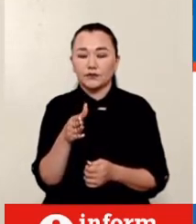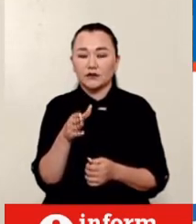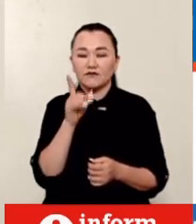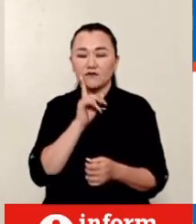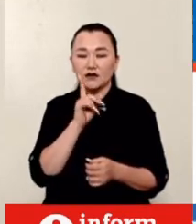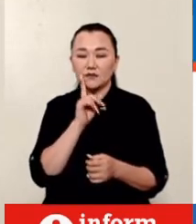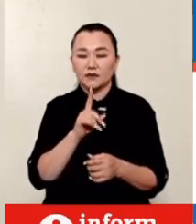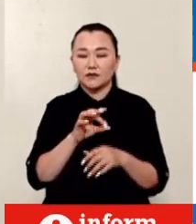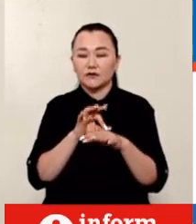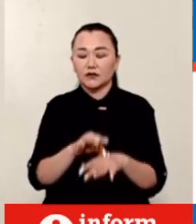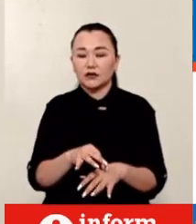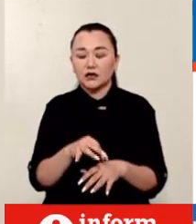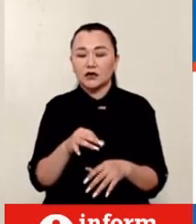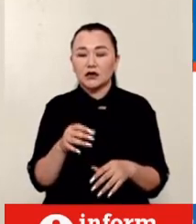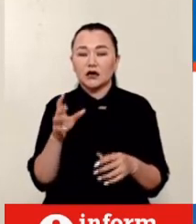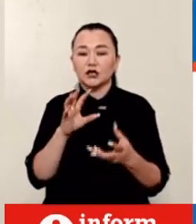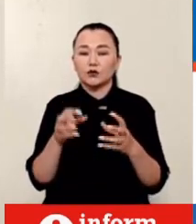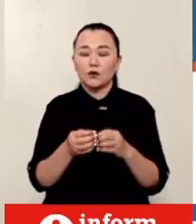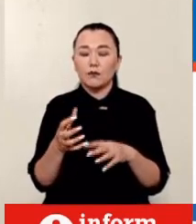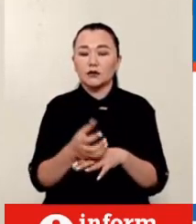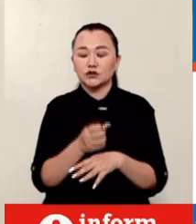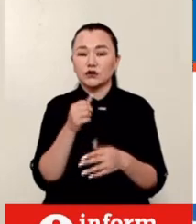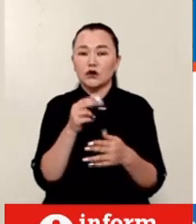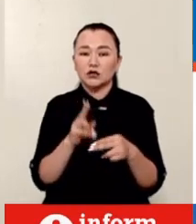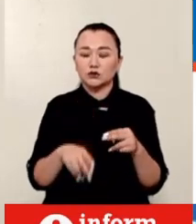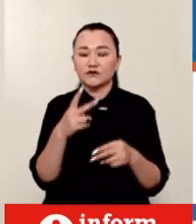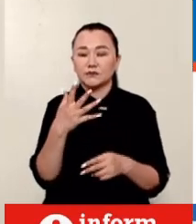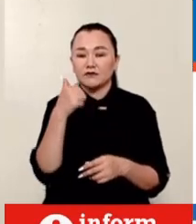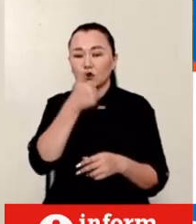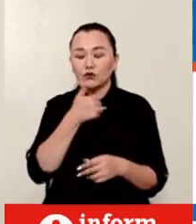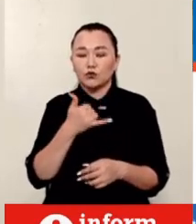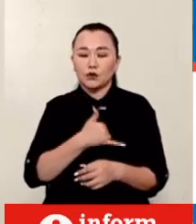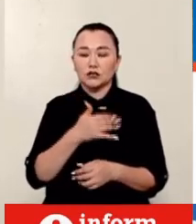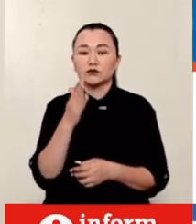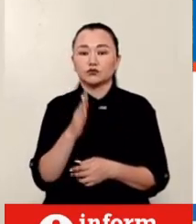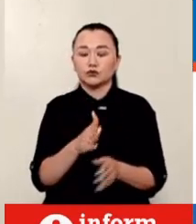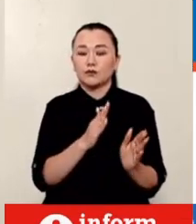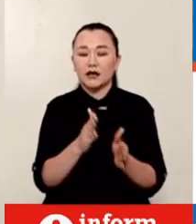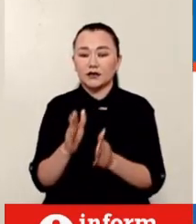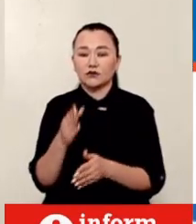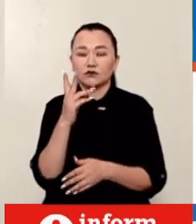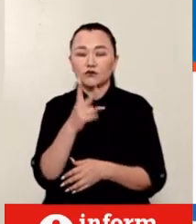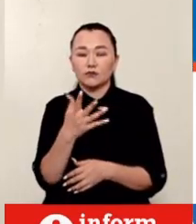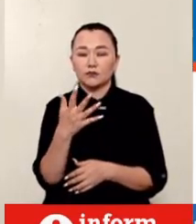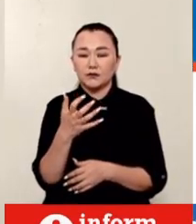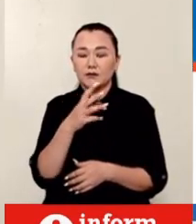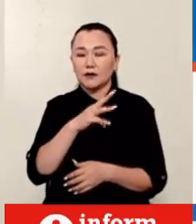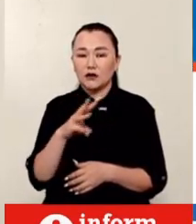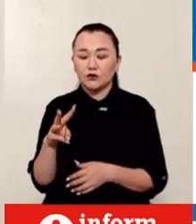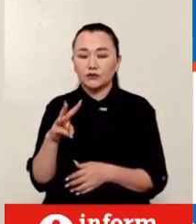единовременного хранения. И в итоге, получается, к концу 2025 года у нас будет порядка 2,5 миллионов